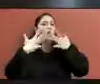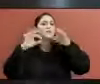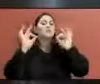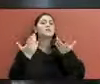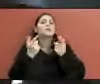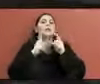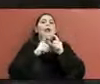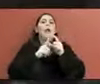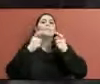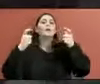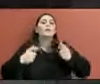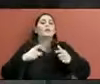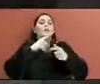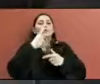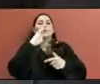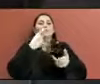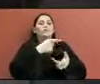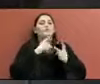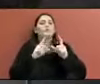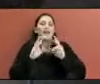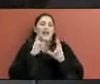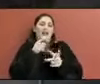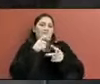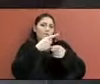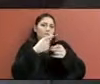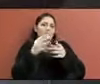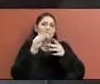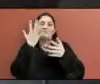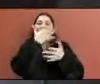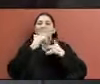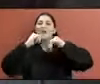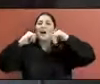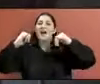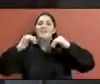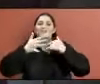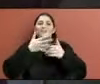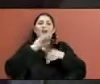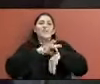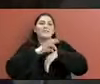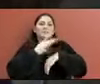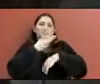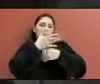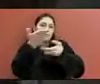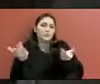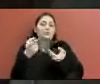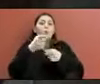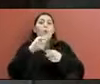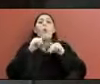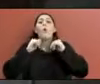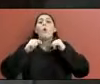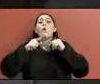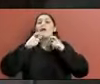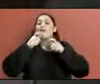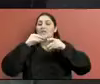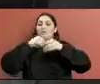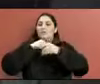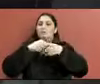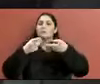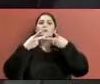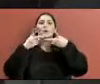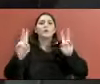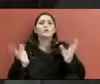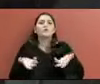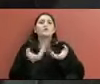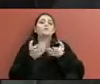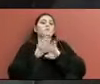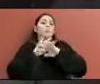Cafe'miz şu anda hazır. Orada yine ilgili STK'mızla işbirliği içindeyiz. Sağ olsun onlar da çok